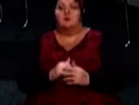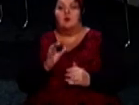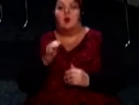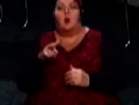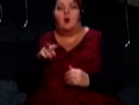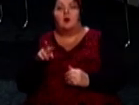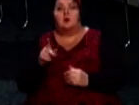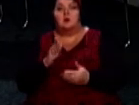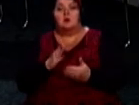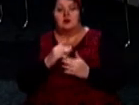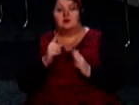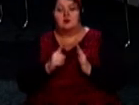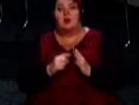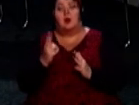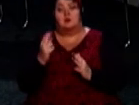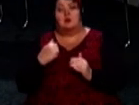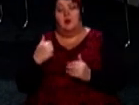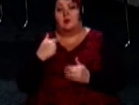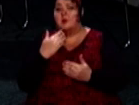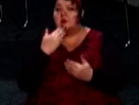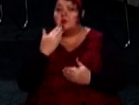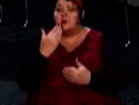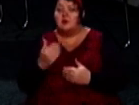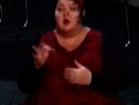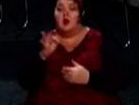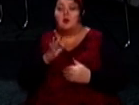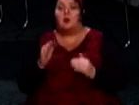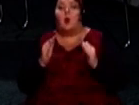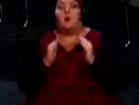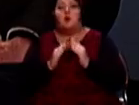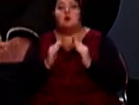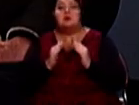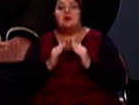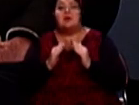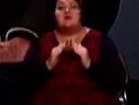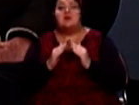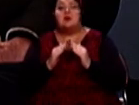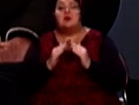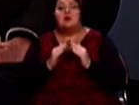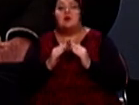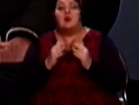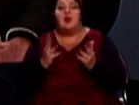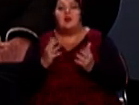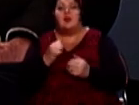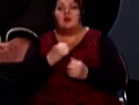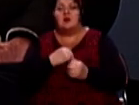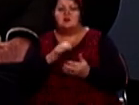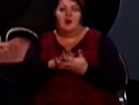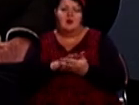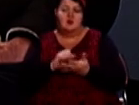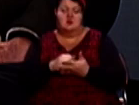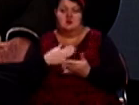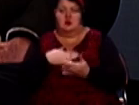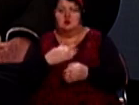запитання, Дарина Станіславівна? Так, я б хотіла запитати теж про будівлі, які, на жаль, нівечать нашу Полтаву. Це,